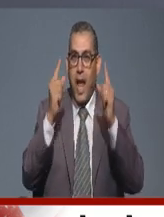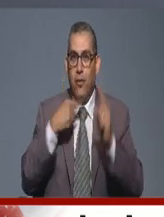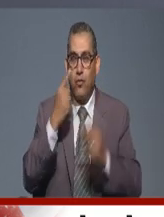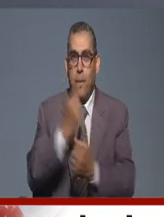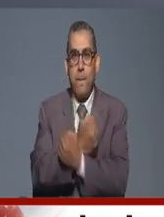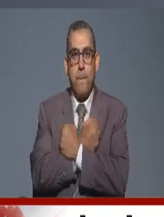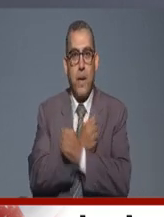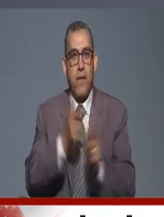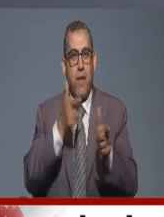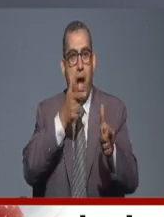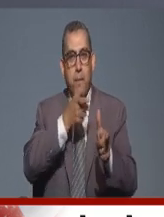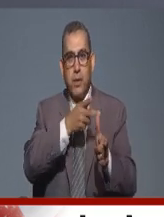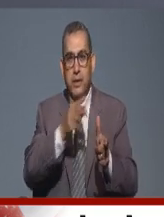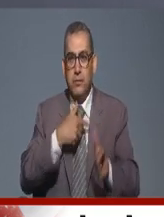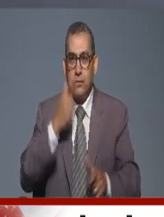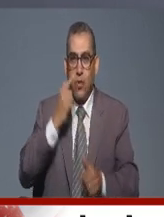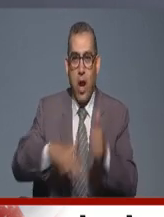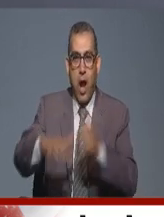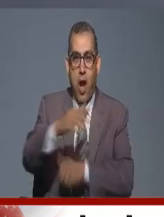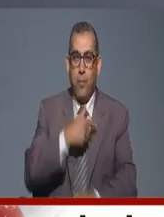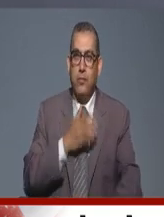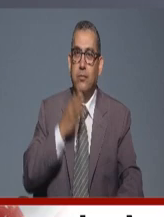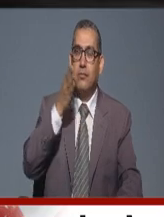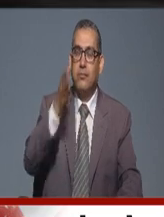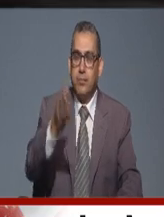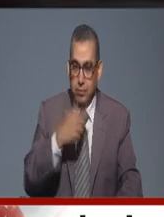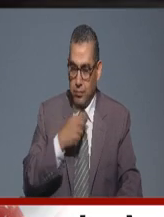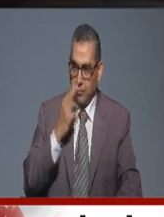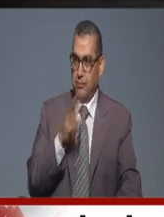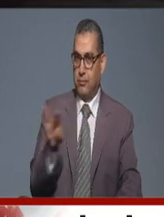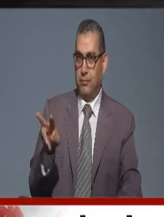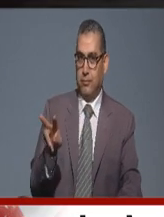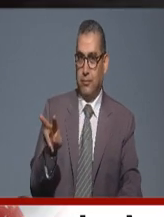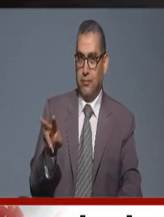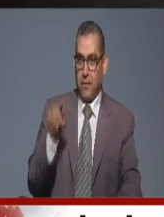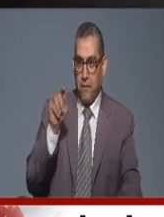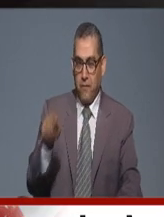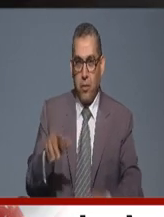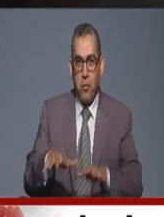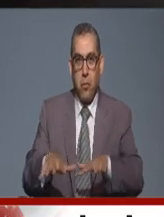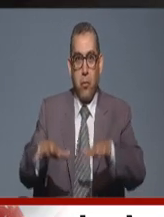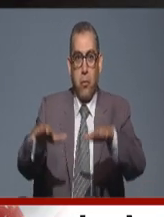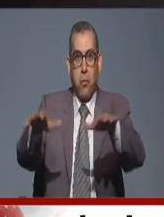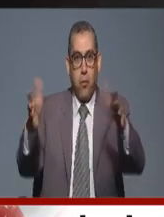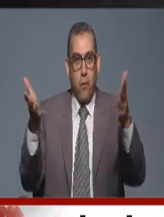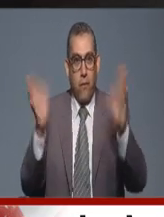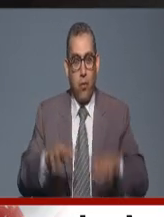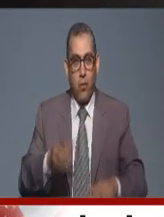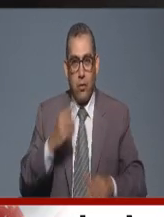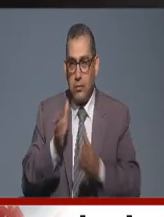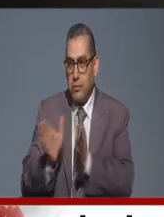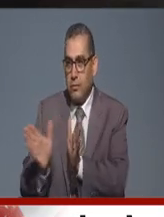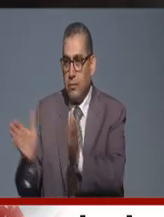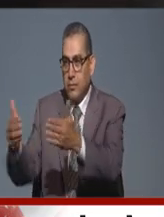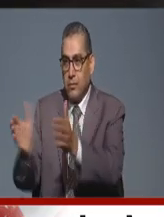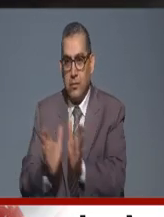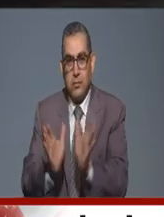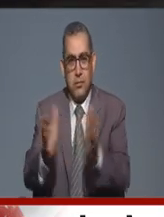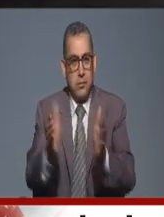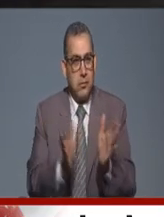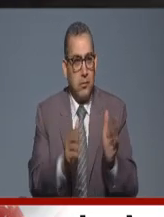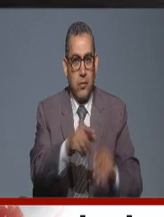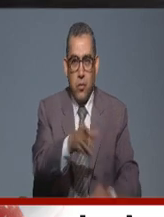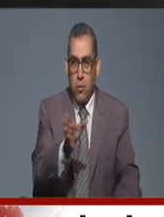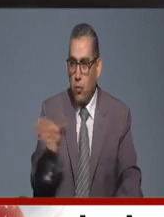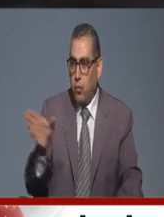الحربي القومي ولفت نظري كم كبير من القاعات اللي بتقدم